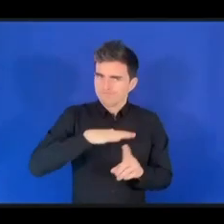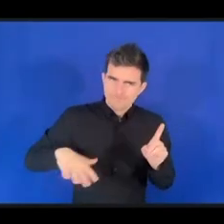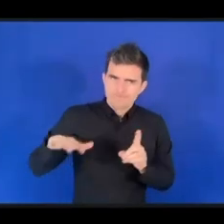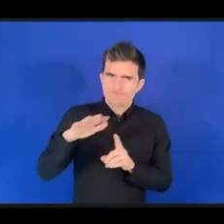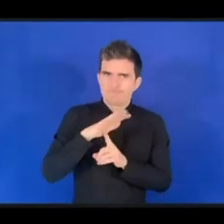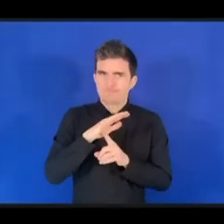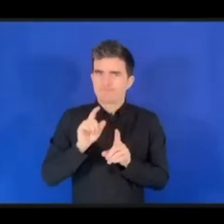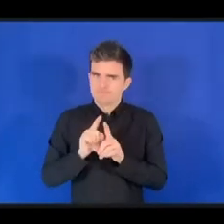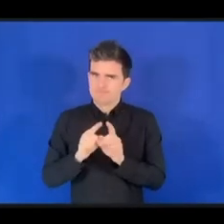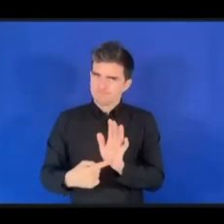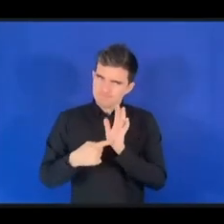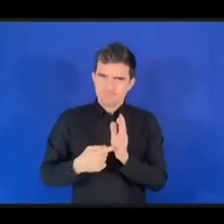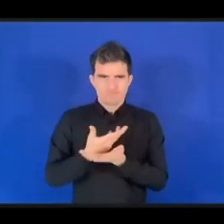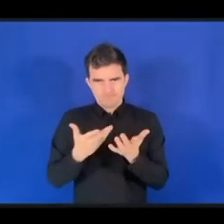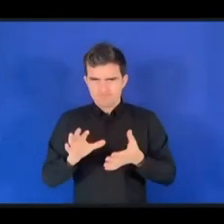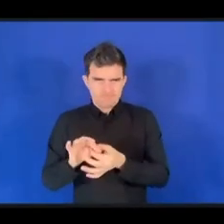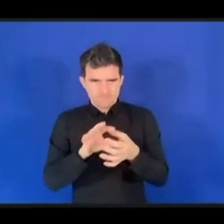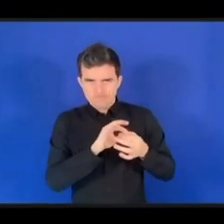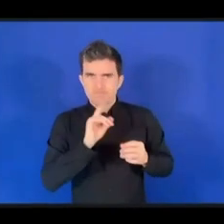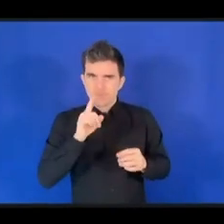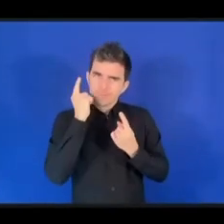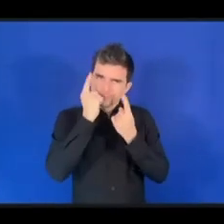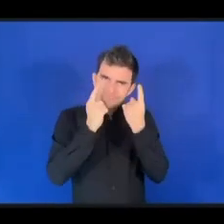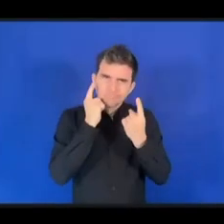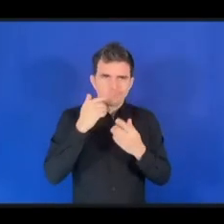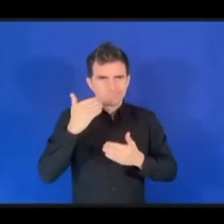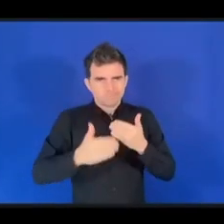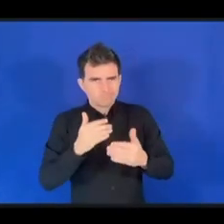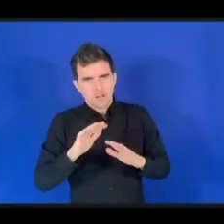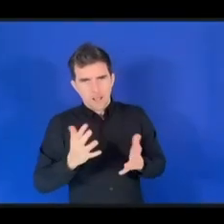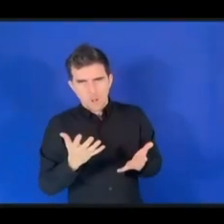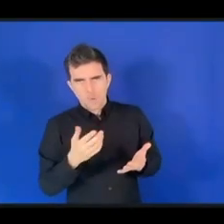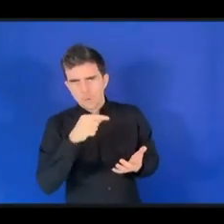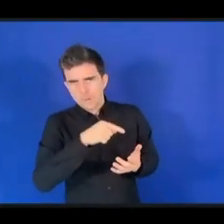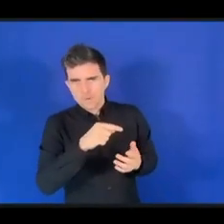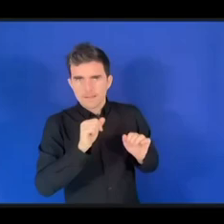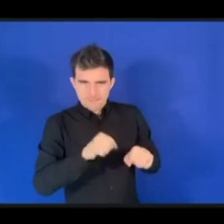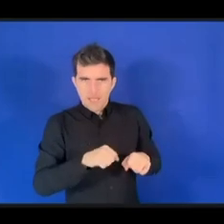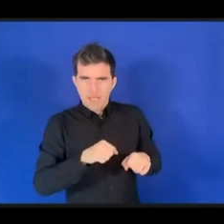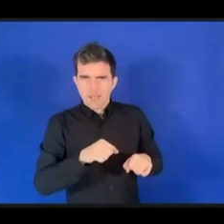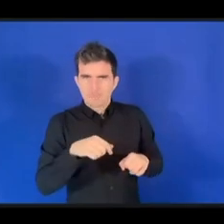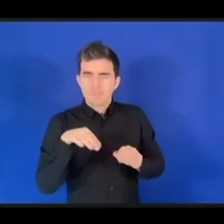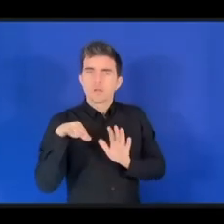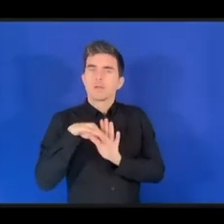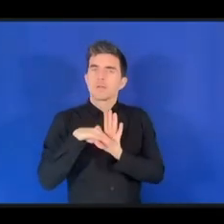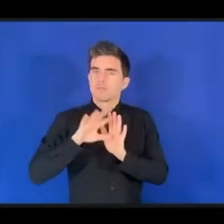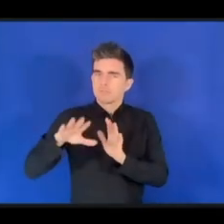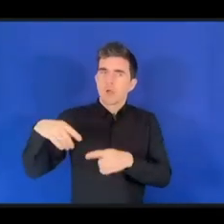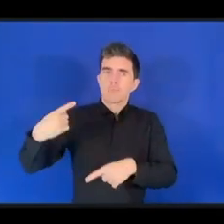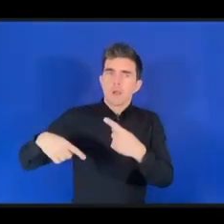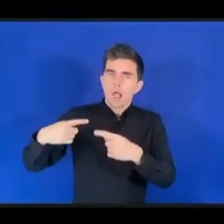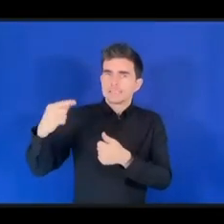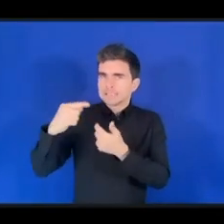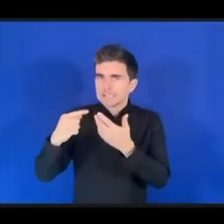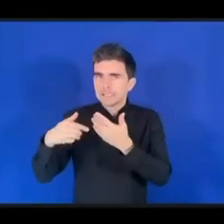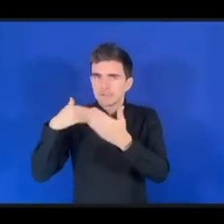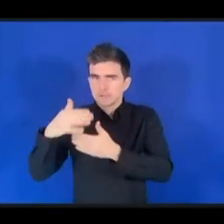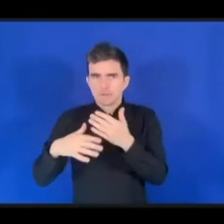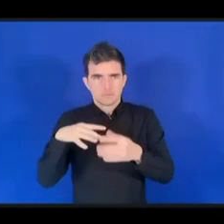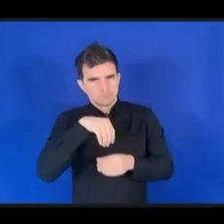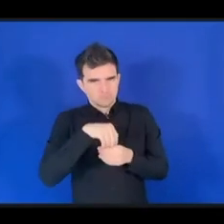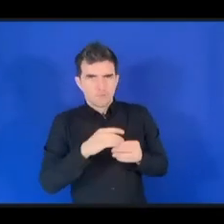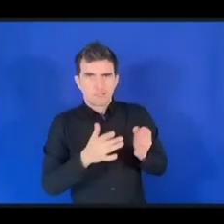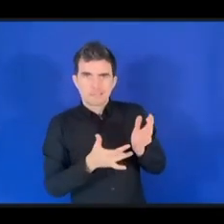النقاشات الخاصه بالسياسات فكل هذه الامور يجب ان تنعكس على قضايا مختلفه